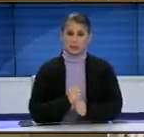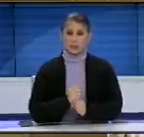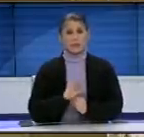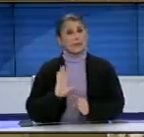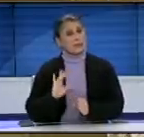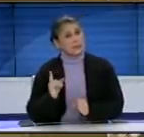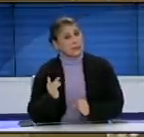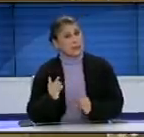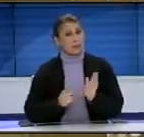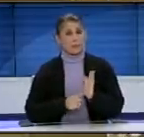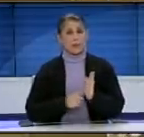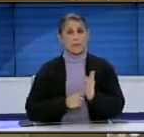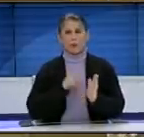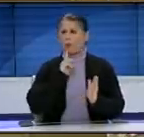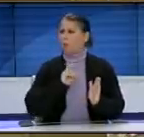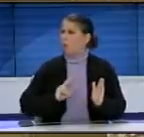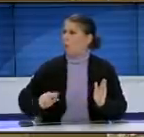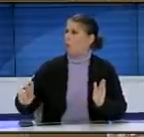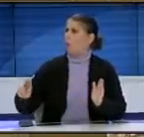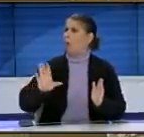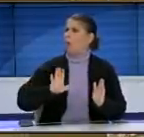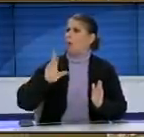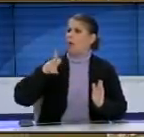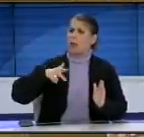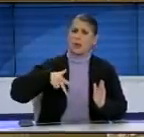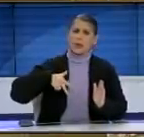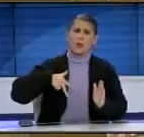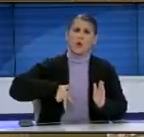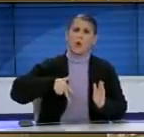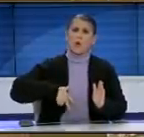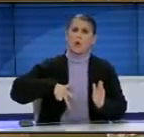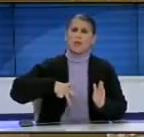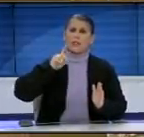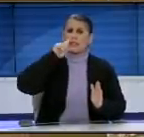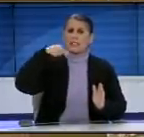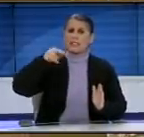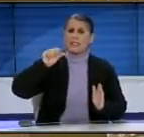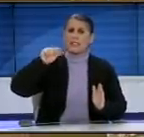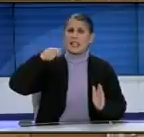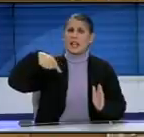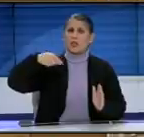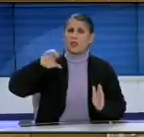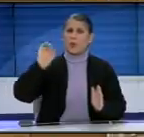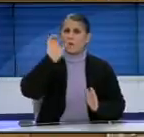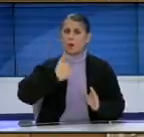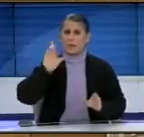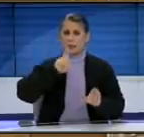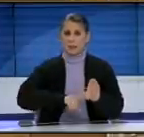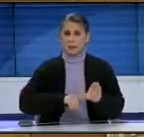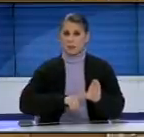ή πρέπει να είναι σαν όλες τις άλλες χώρες του ΝΑΤΟ και της Ευρωπαϊκής Ένωσης και μάλιστα επισπεύδουσα πιο